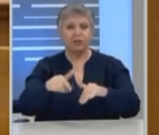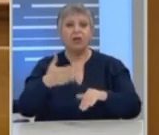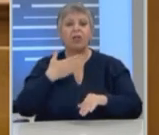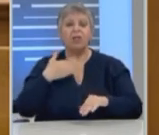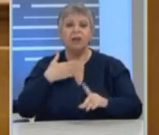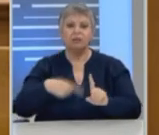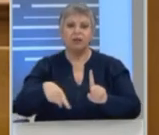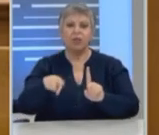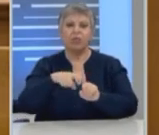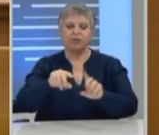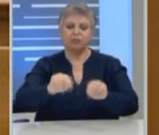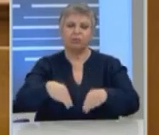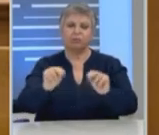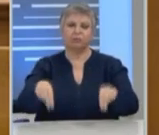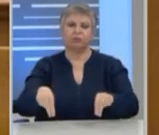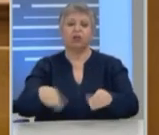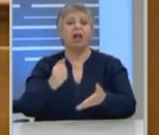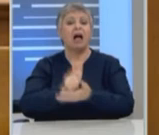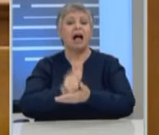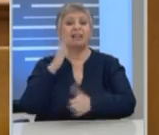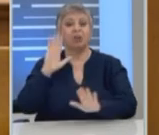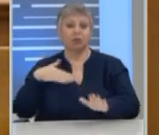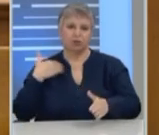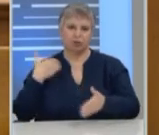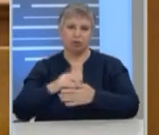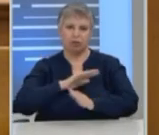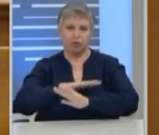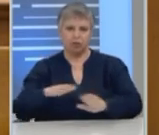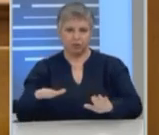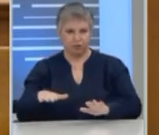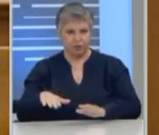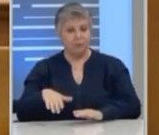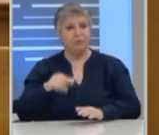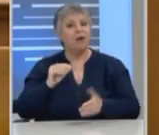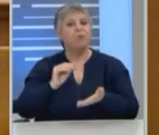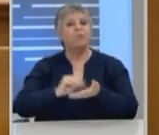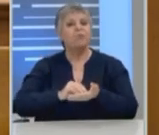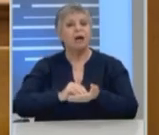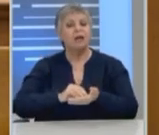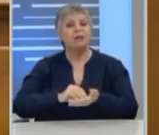να κλείσει η αξιολόγηση, αλλά να δοθούν και τα μέτρα για το χρέος τα